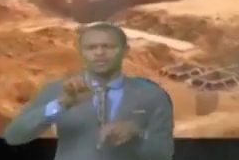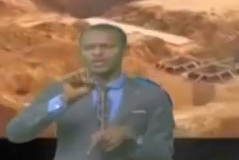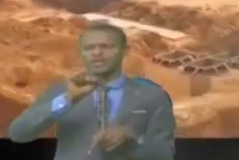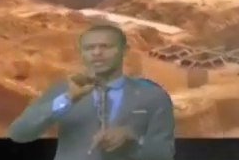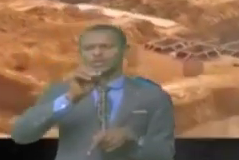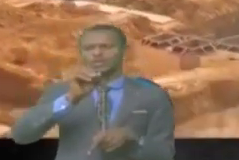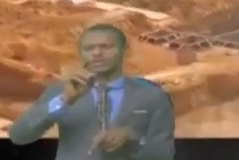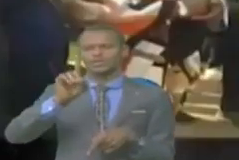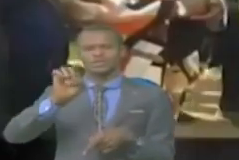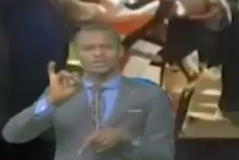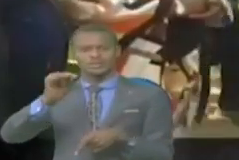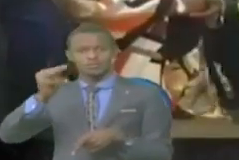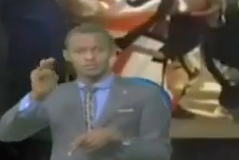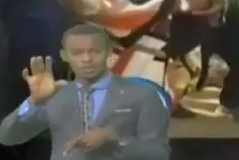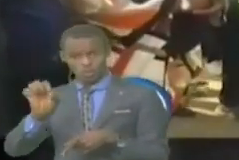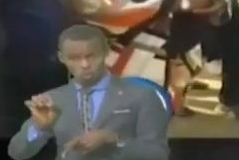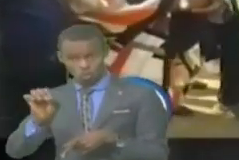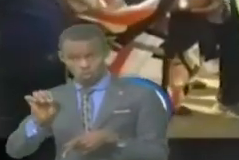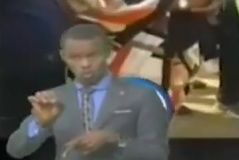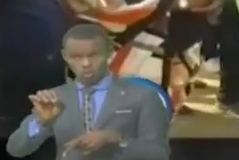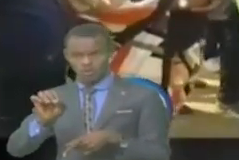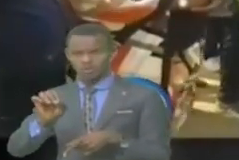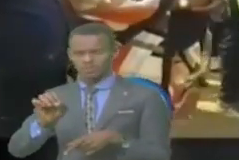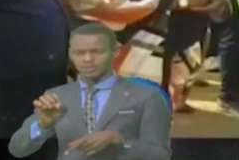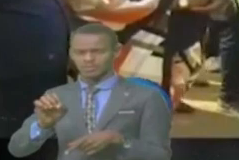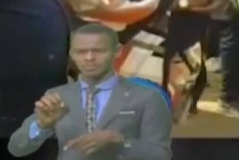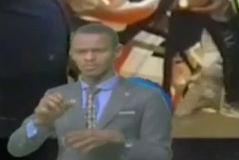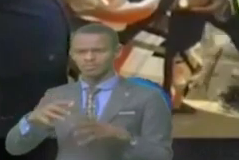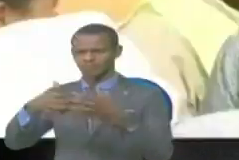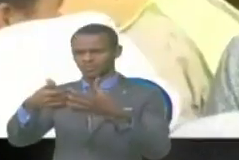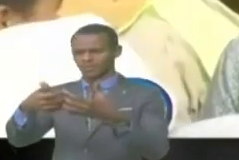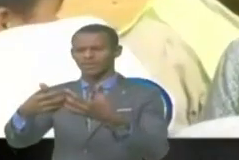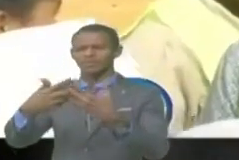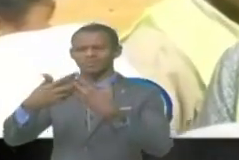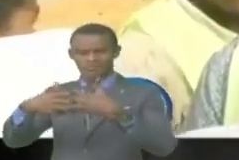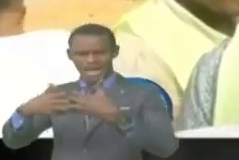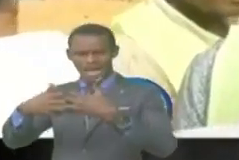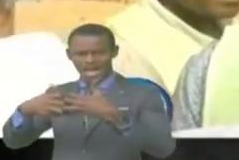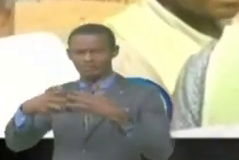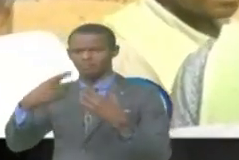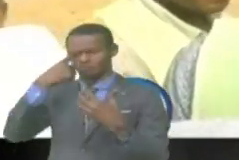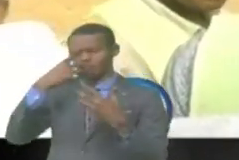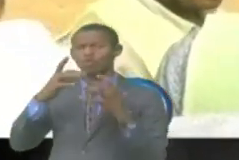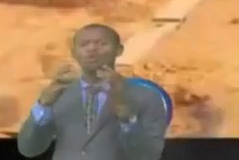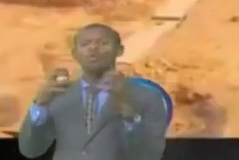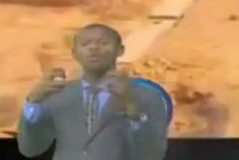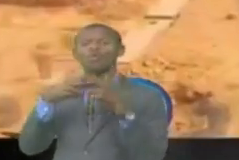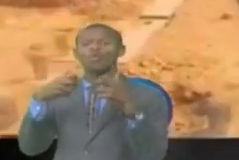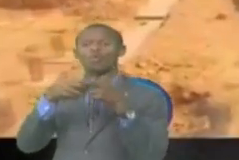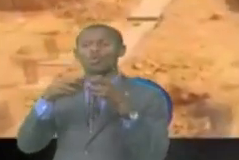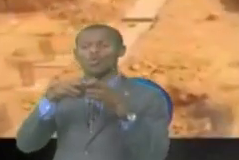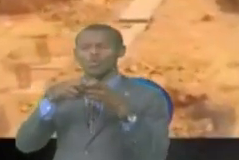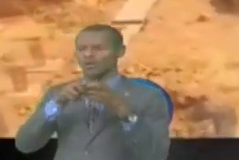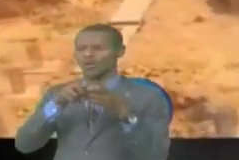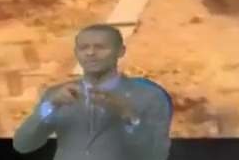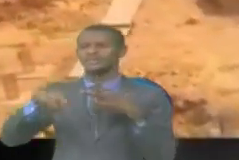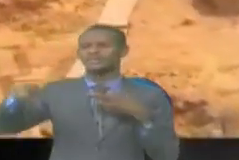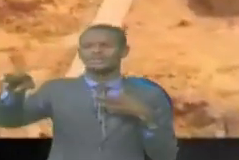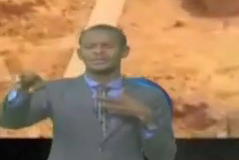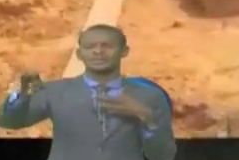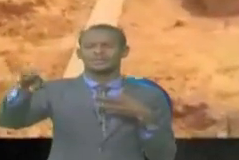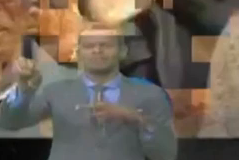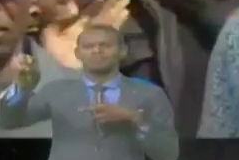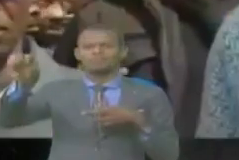poste électrique de 30 000 volts et qui vont renforcer la desserte en énergie électrique à Kasumbalesa et dans la suite des temps à Mukambo